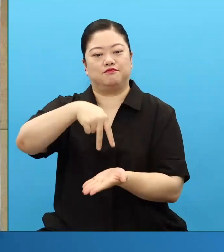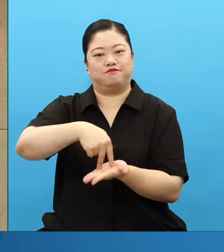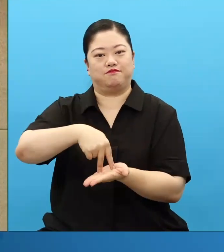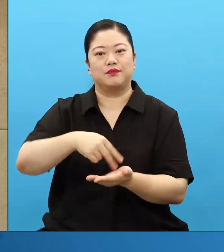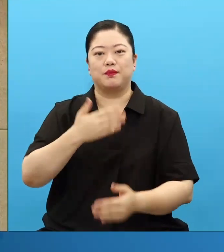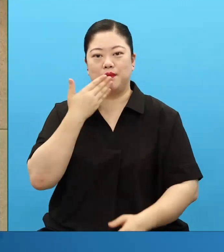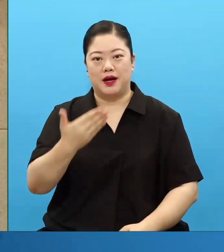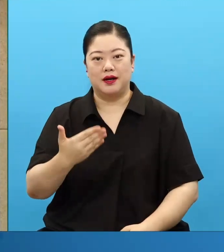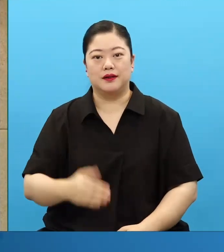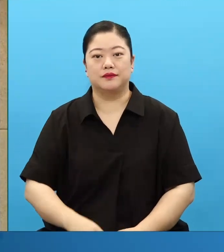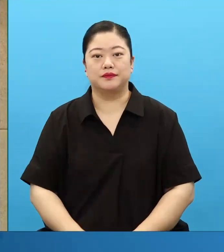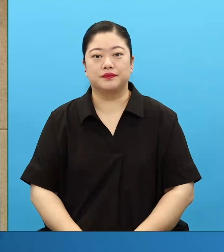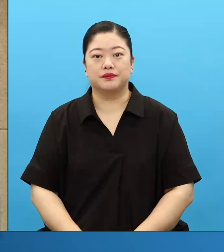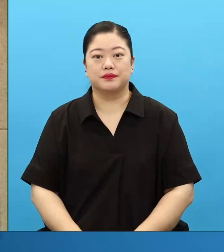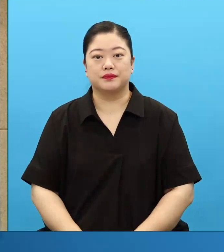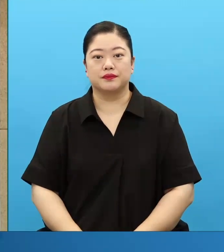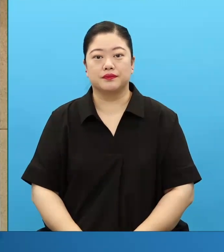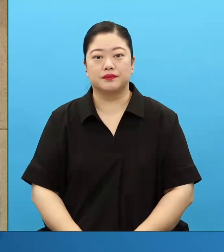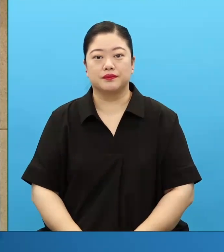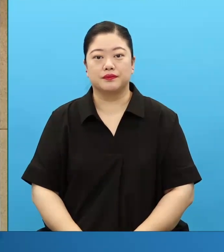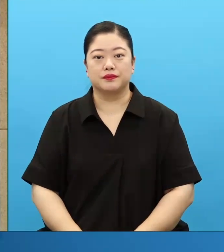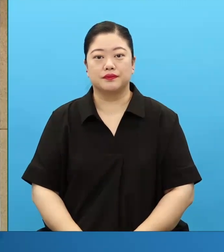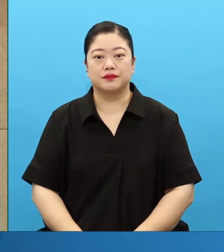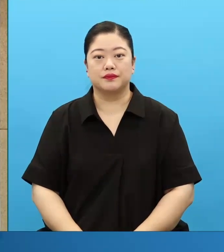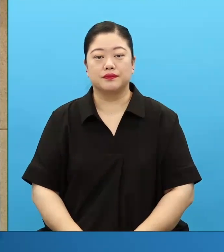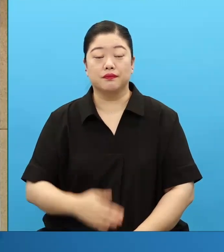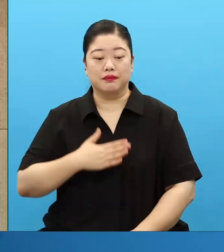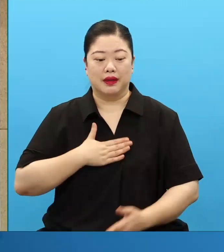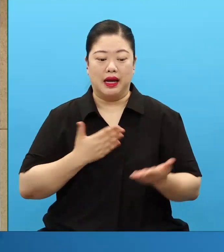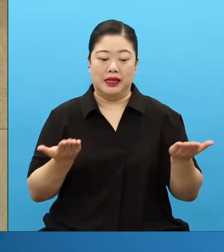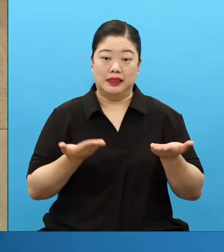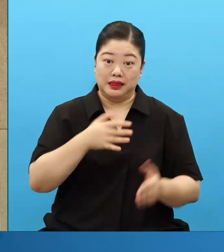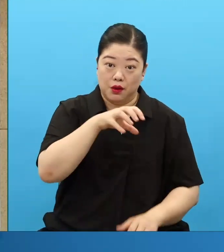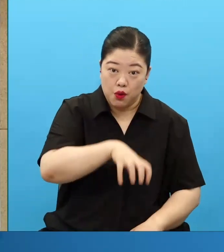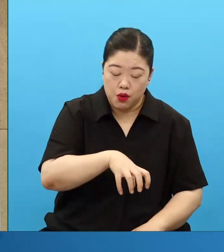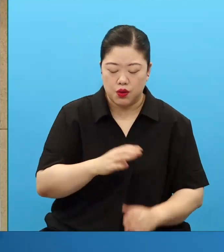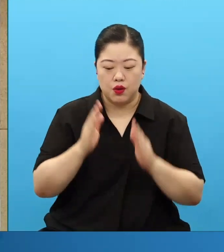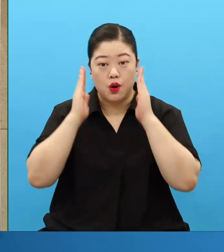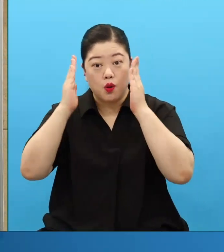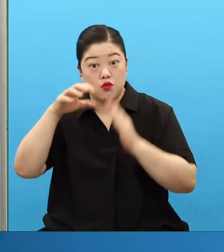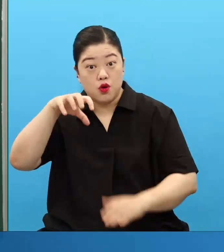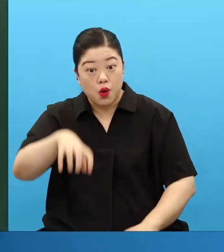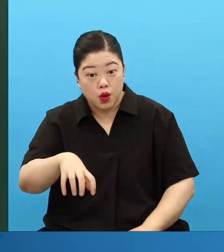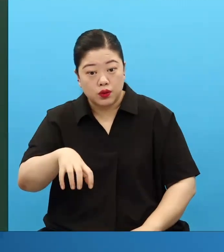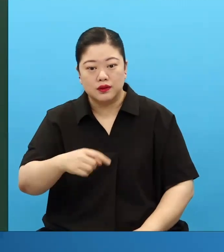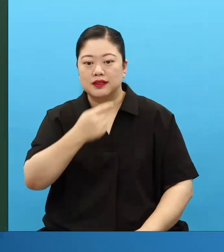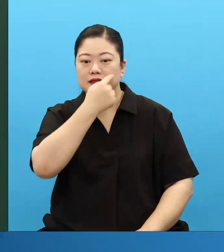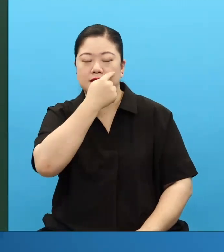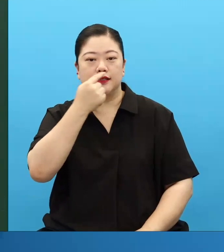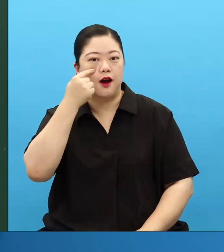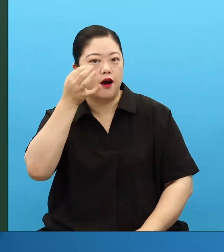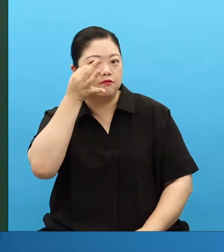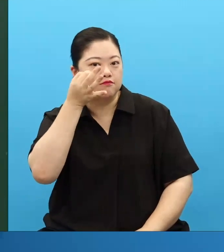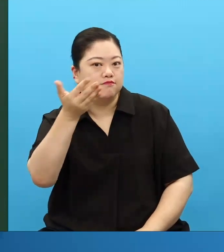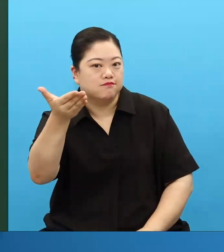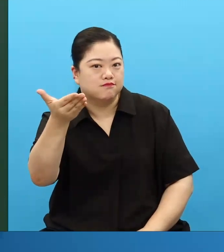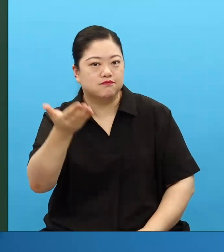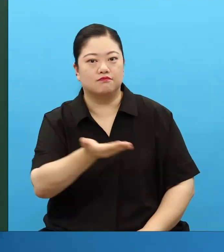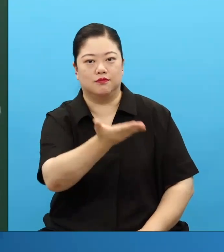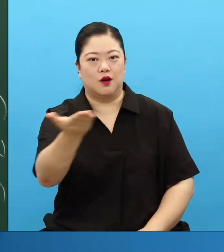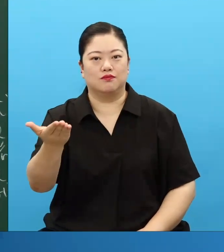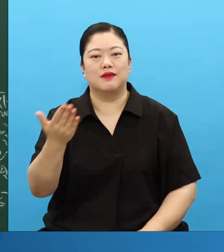today. 나는 가진 게 없다. Oh, I have nothing. 하나님이 주시는 응답으로 시작을 하는 겁니다. That means